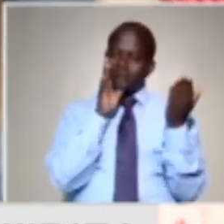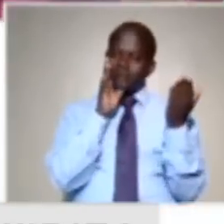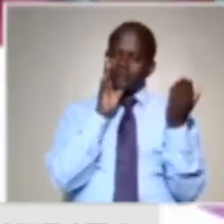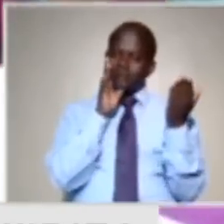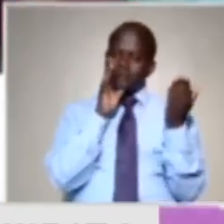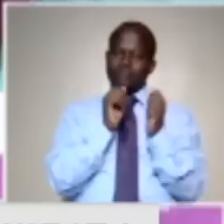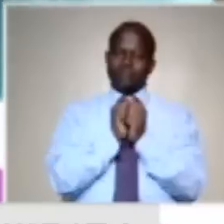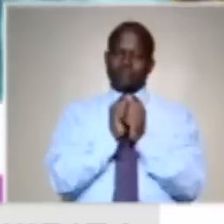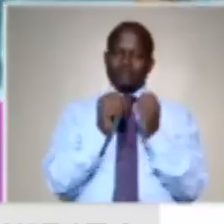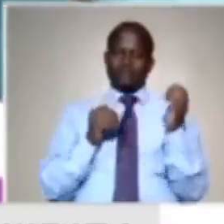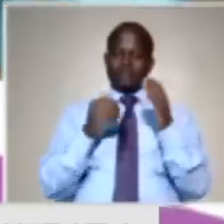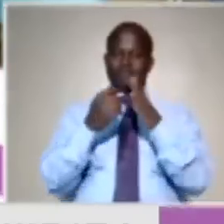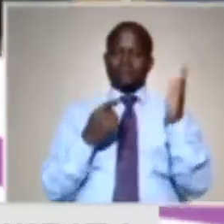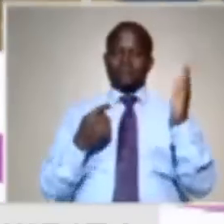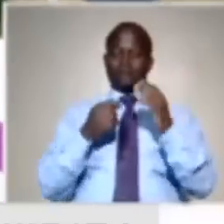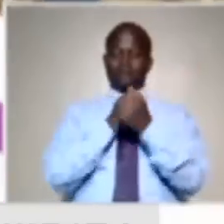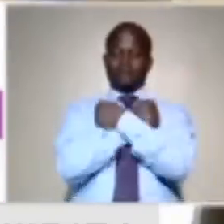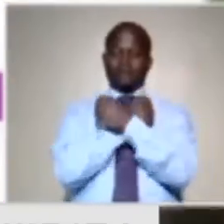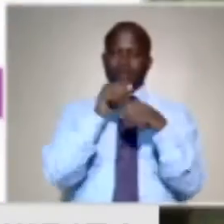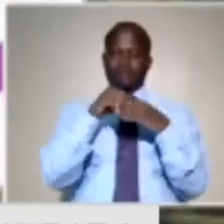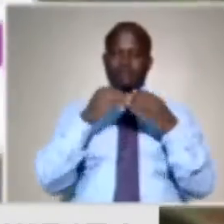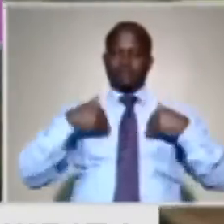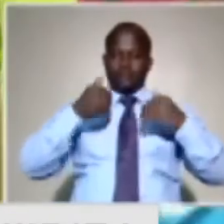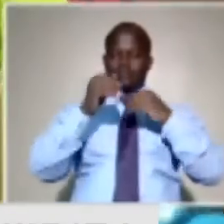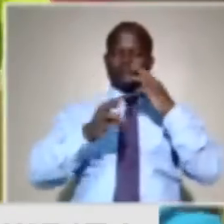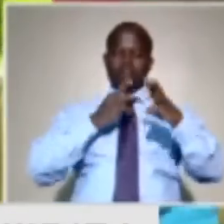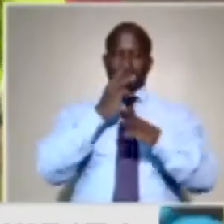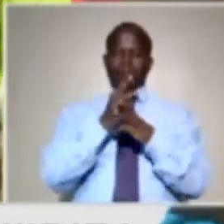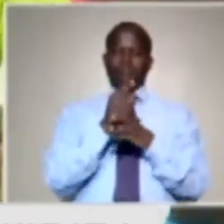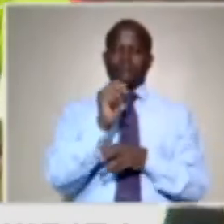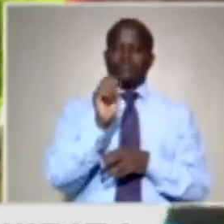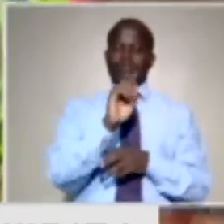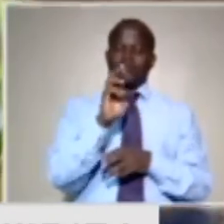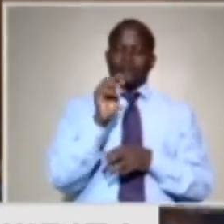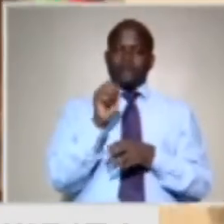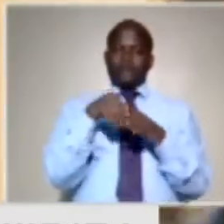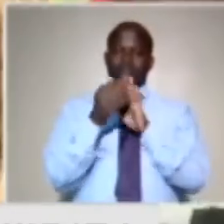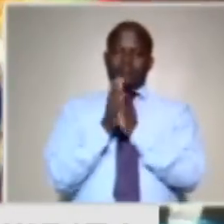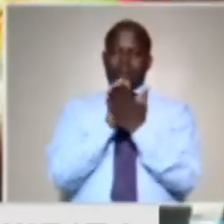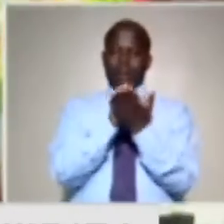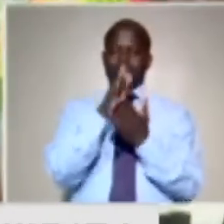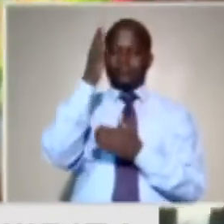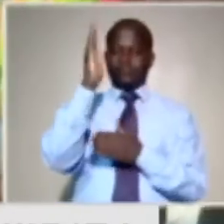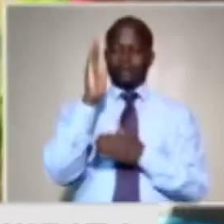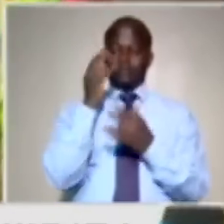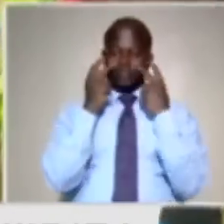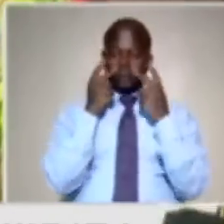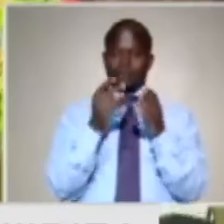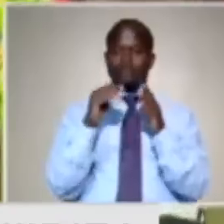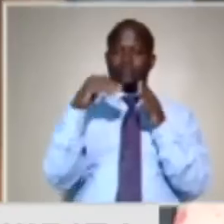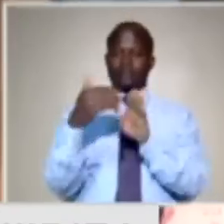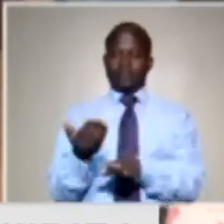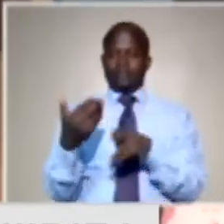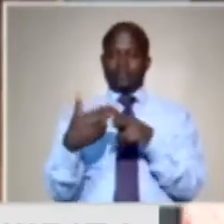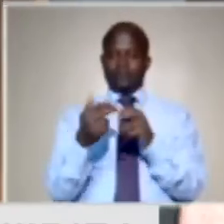turategereza mbere yo gutandukana n'umukunzi we mu buzima bwo kuri iyi si Ntezeremye n'umugore we ngo babanje kwiyegurira Imana ngo babonaga urupfu rubegereye